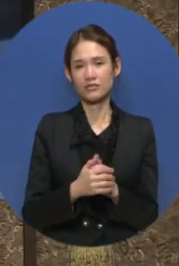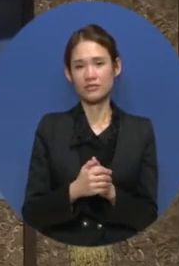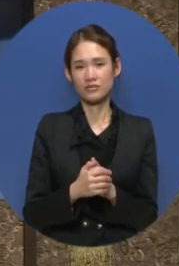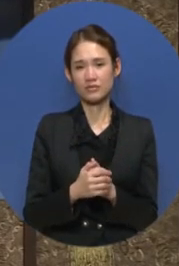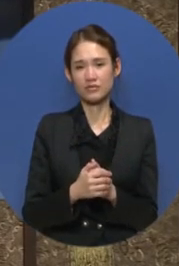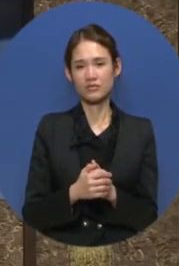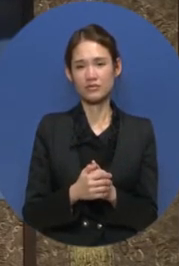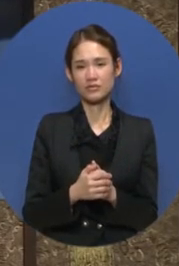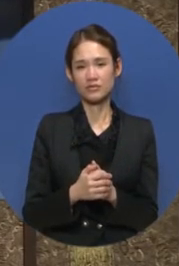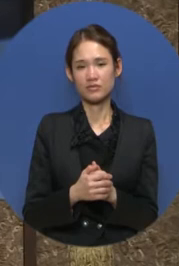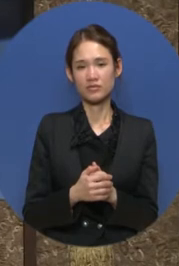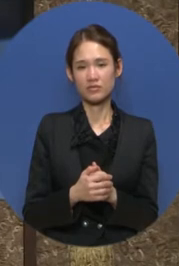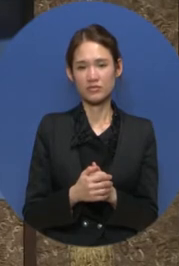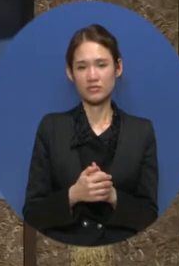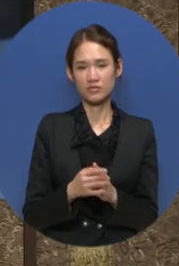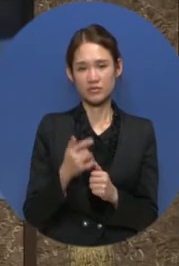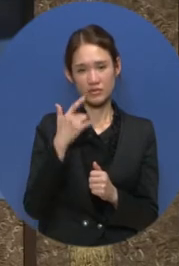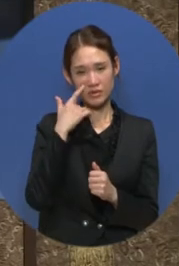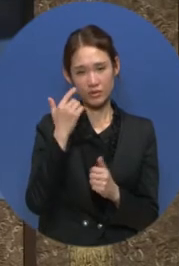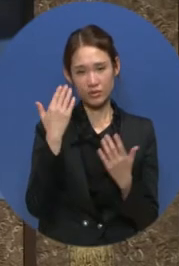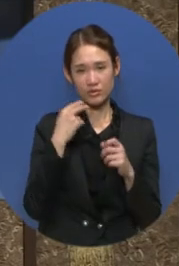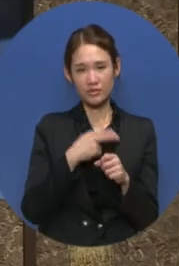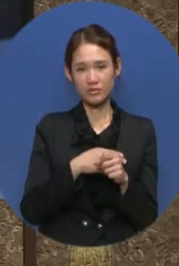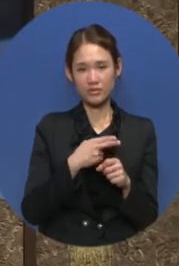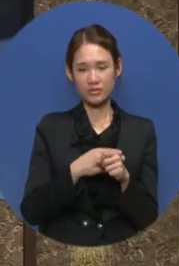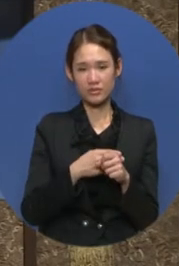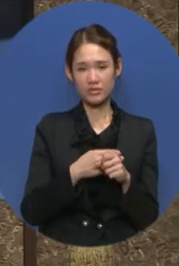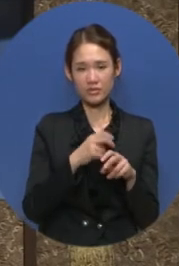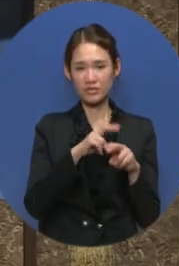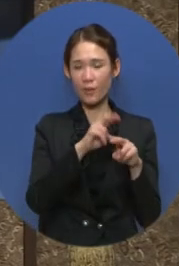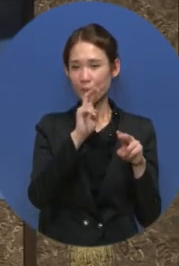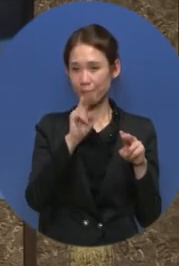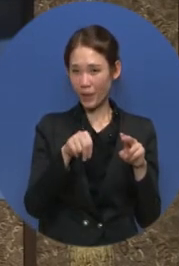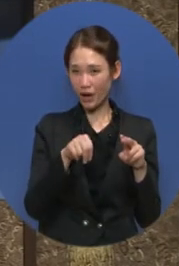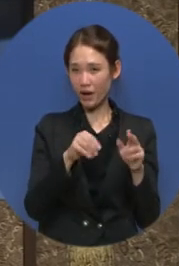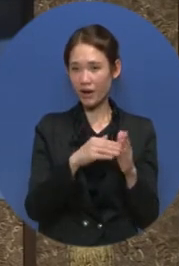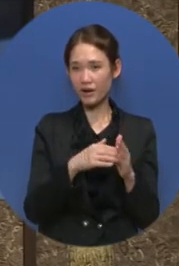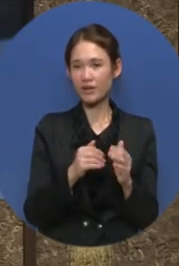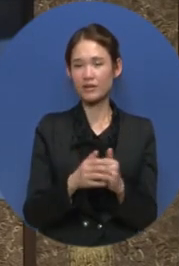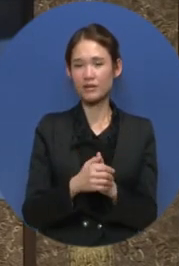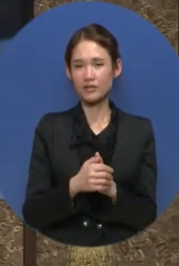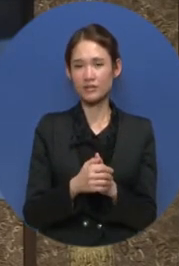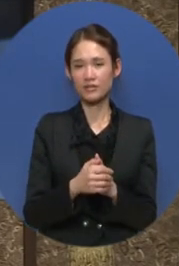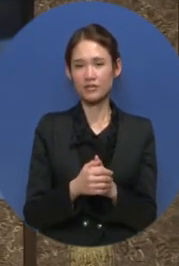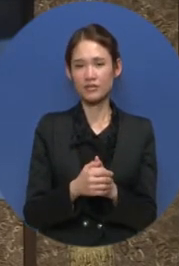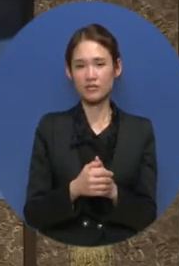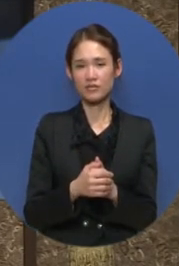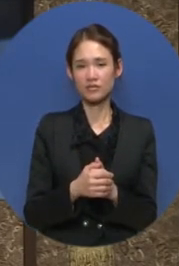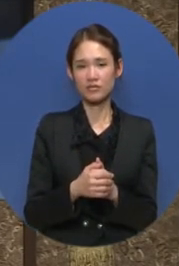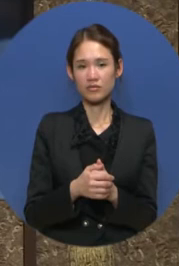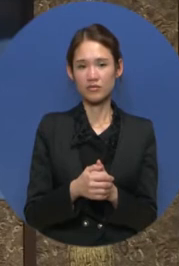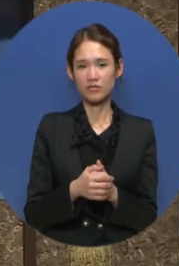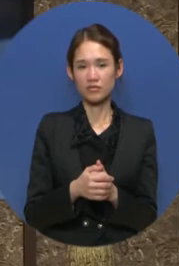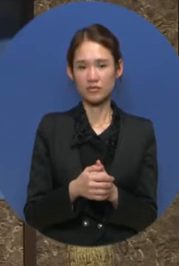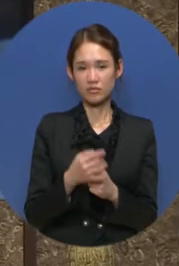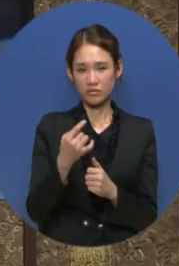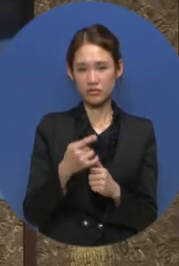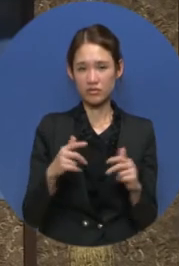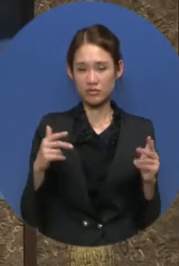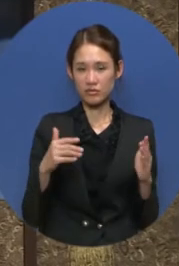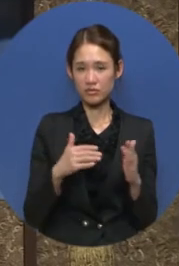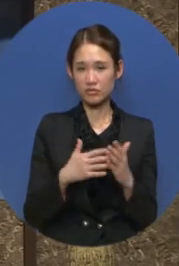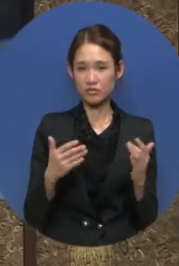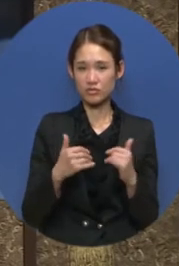찾아왔어요. 근데 그 아버님이 학교 선생님인데 정년 퇴직을 하셨더라고요. 그래서 와서,